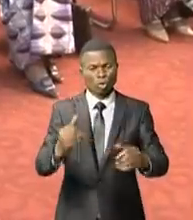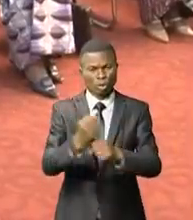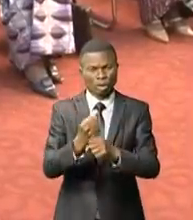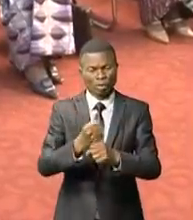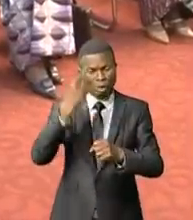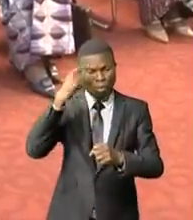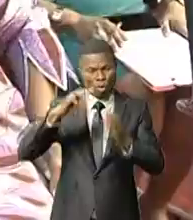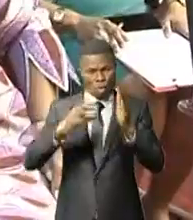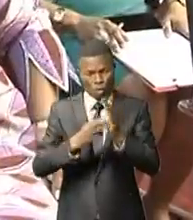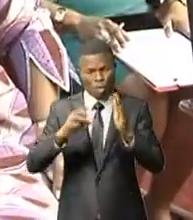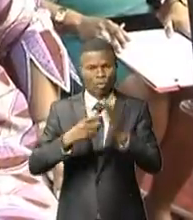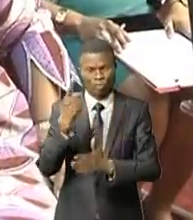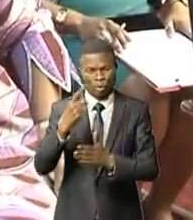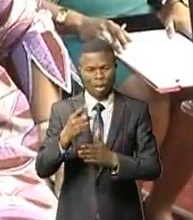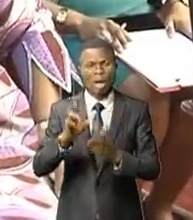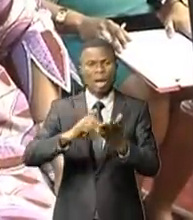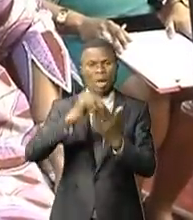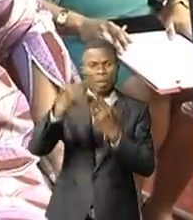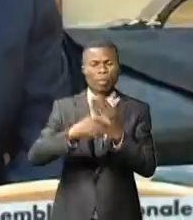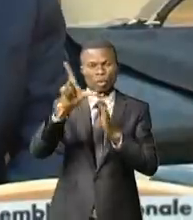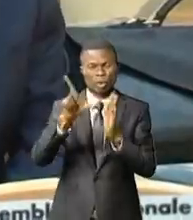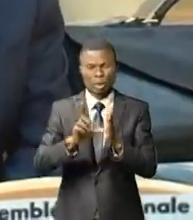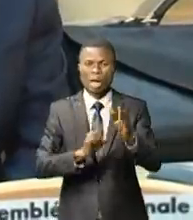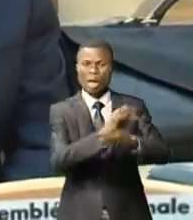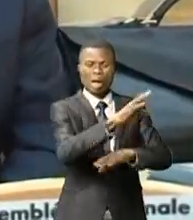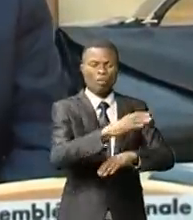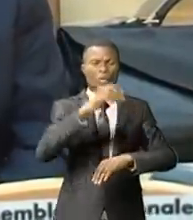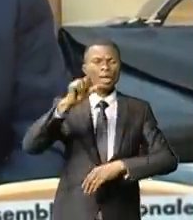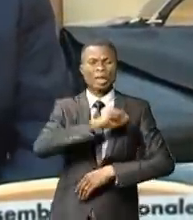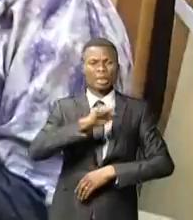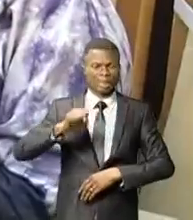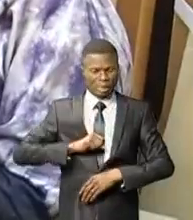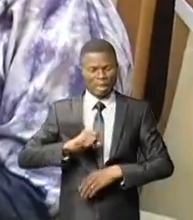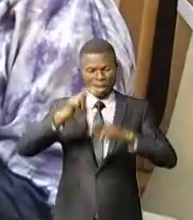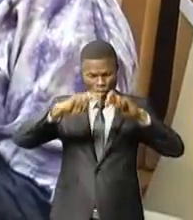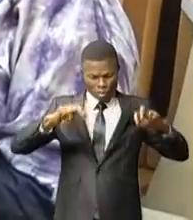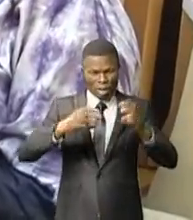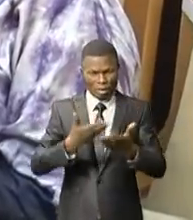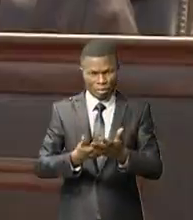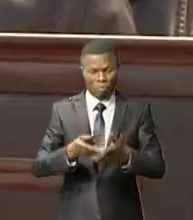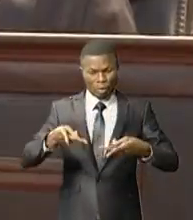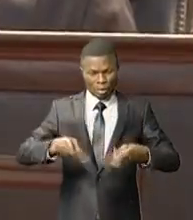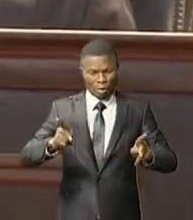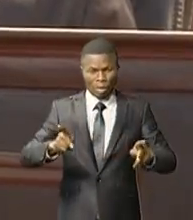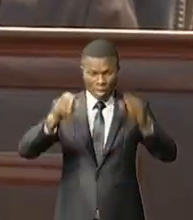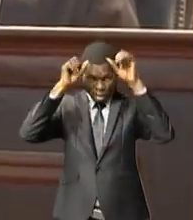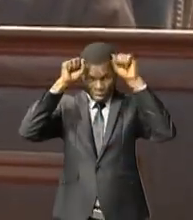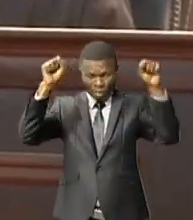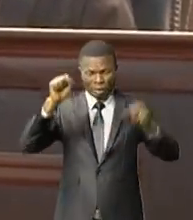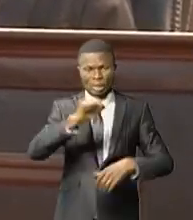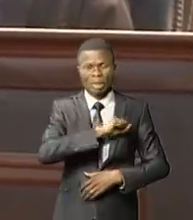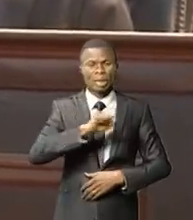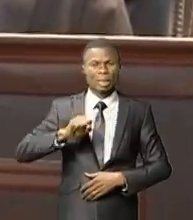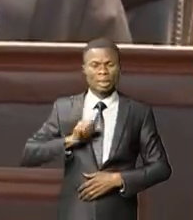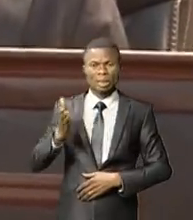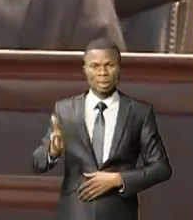a été, comme le stipule le texte, renvoyé au Sénat pour seconde lecture. Sous la conduite du speaker de la Chambre basse du